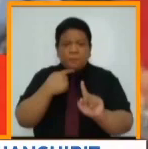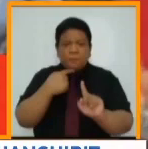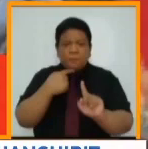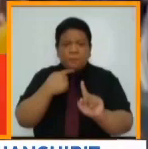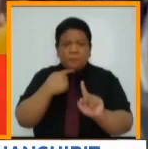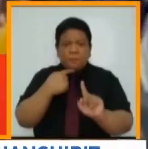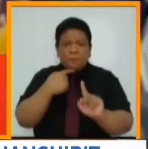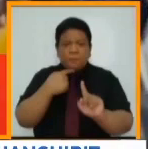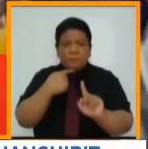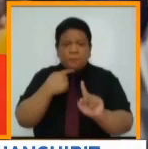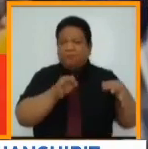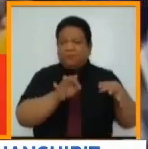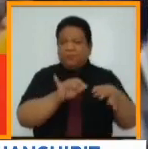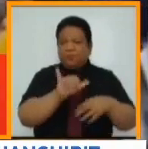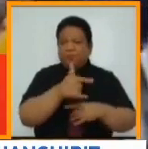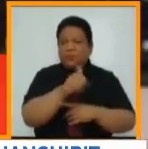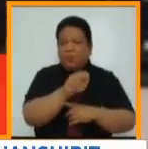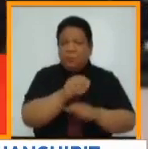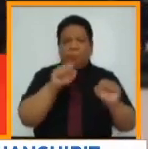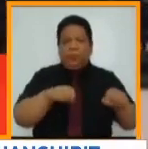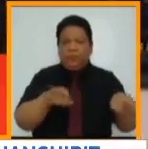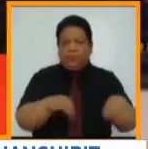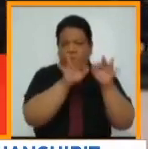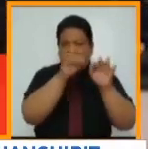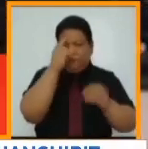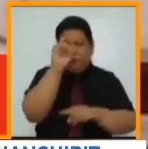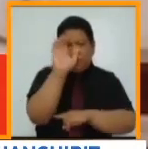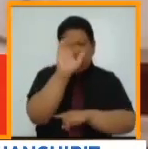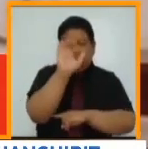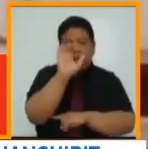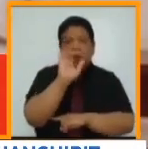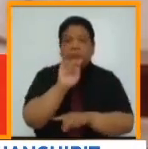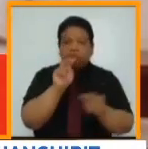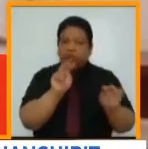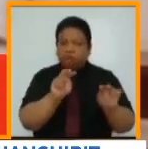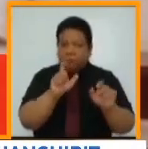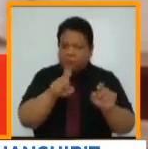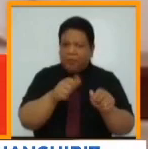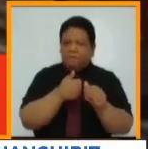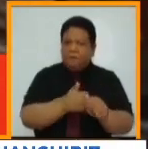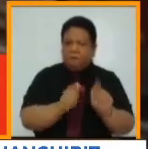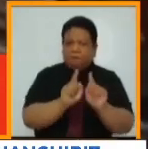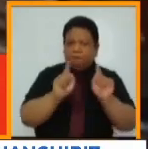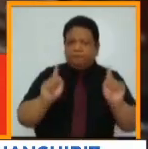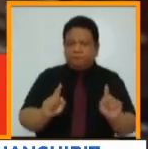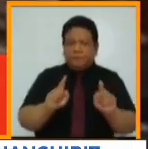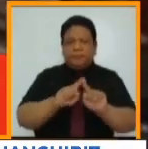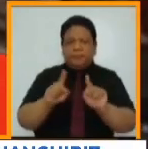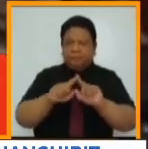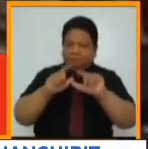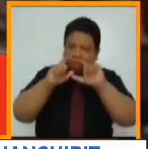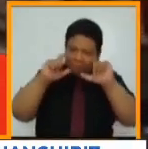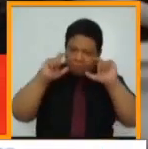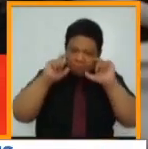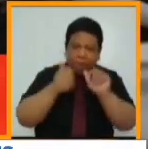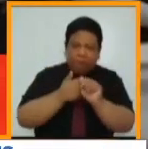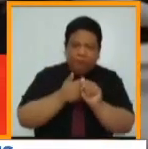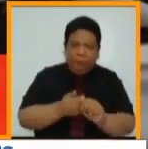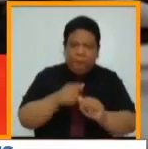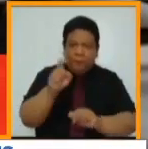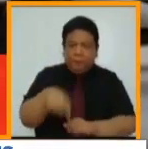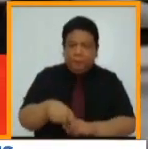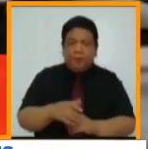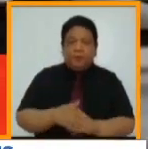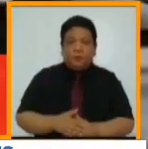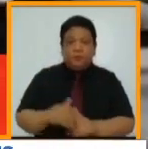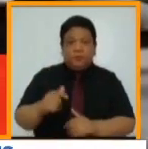ang pagpapatupad ng social distancing at iba pang health protocols. Nakatakdang magpulong ang Talisay City Police at mga pari mula sa